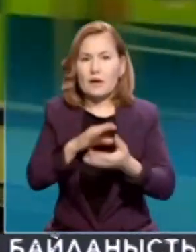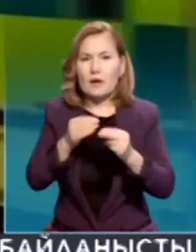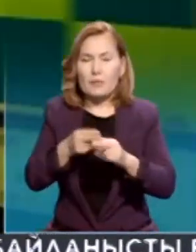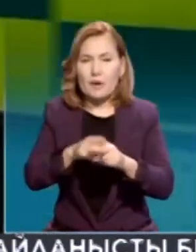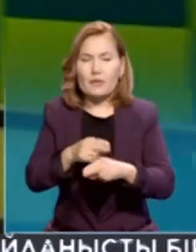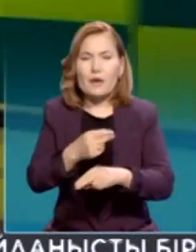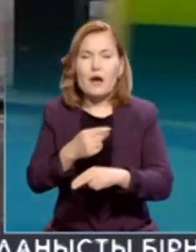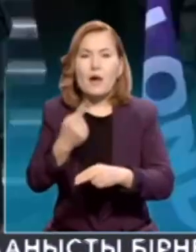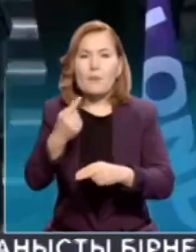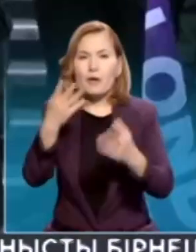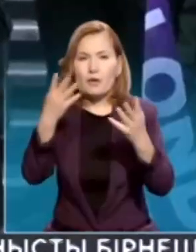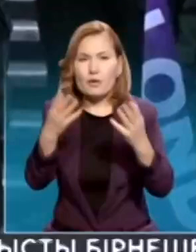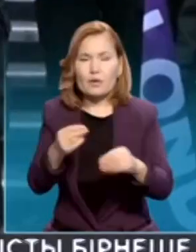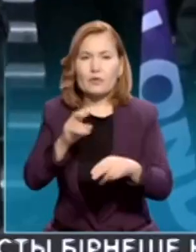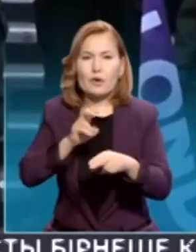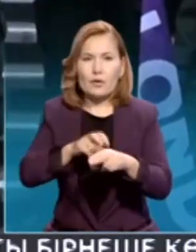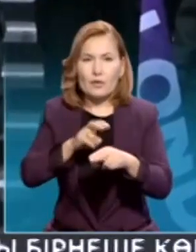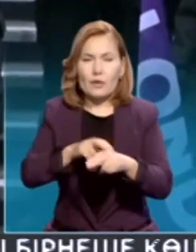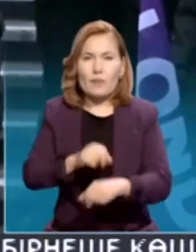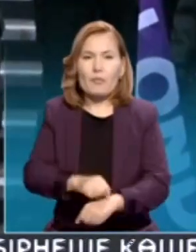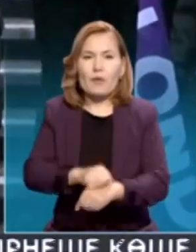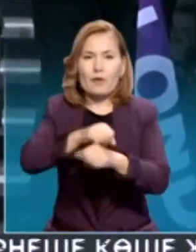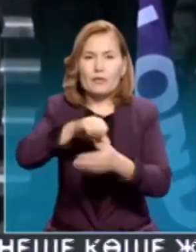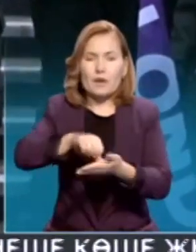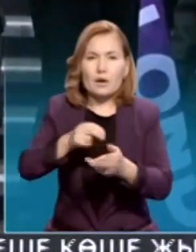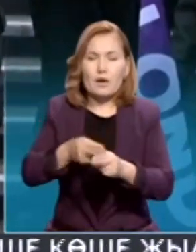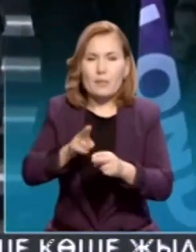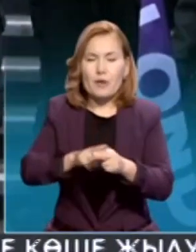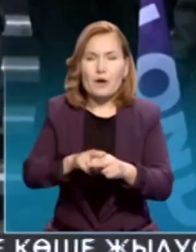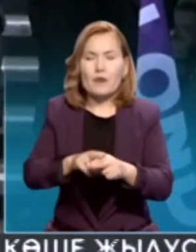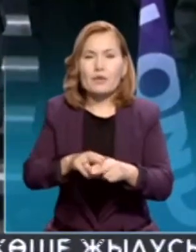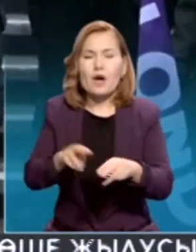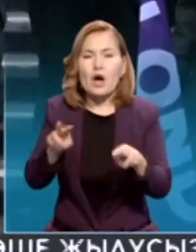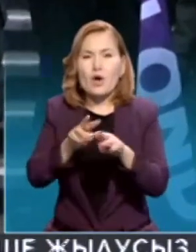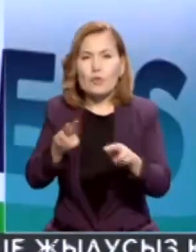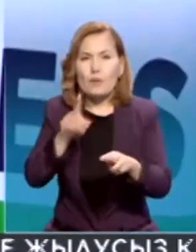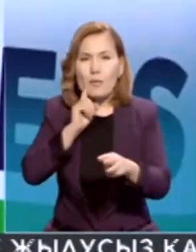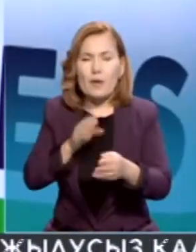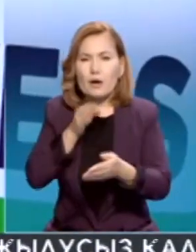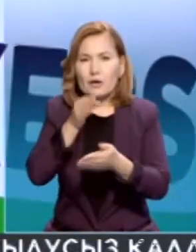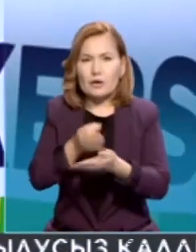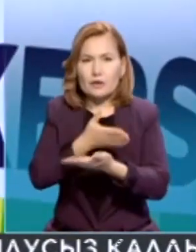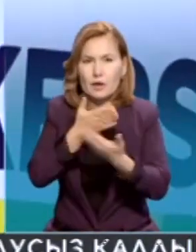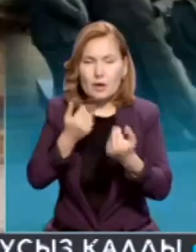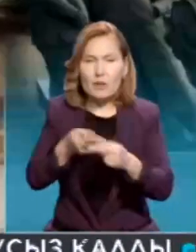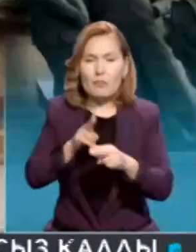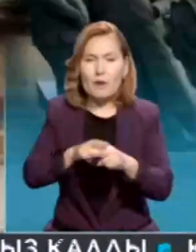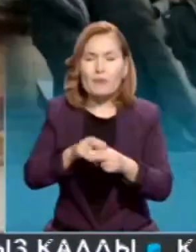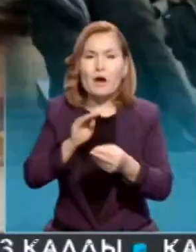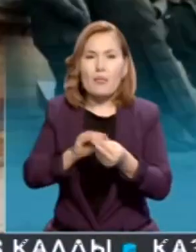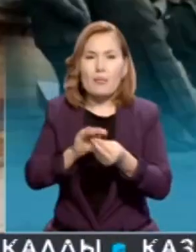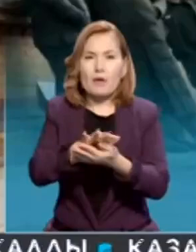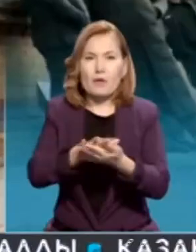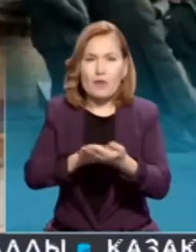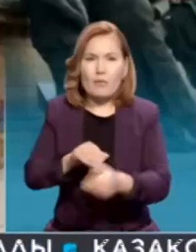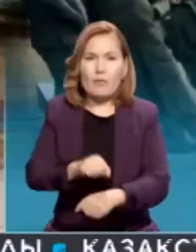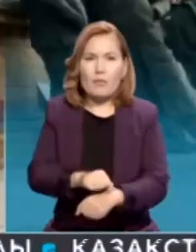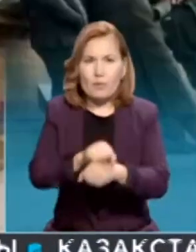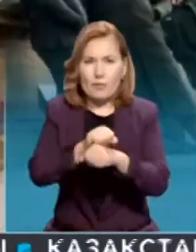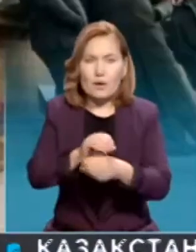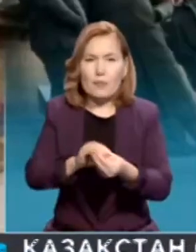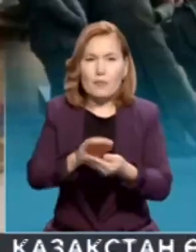медбикелерде осылай наразылық шеруіне шыққан, үкіметтен нақты жауап ала алмаған медицина қызметкерлері мұндай акцияны жалғастыруға бел